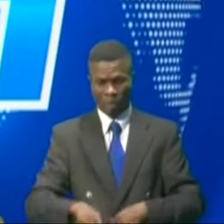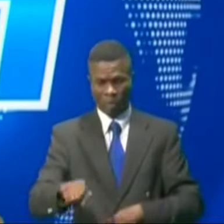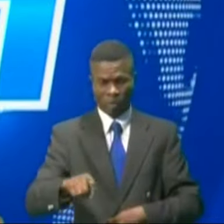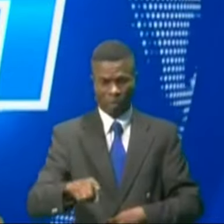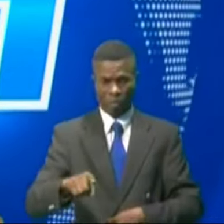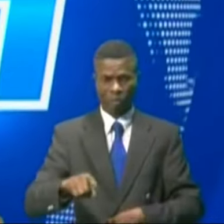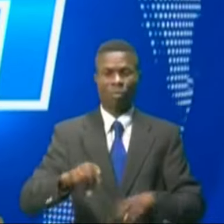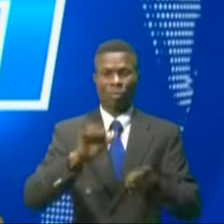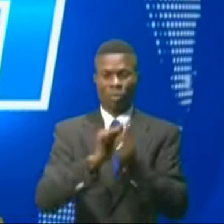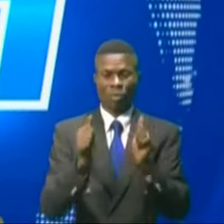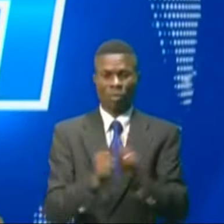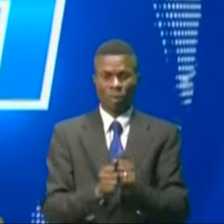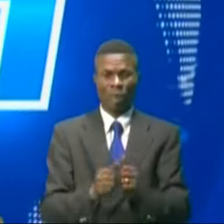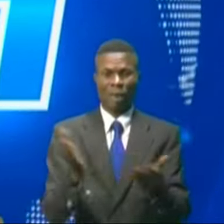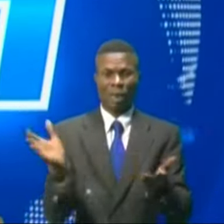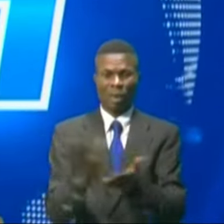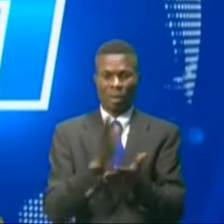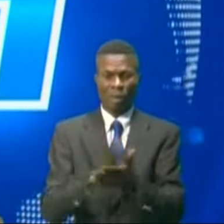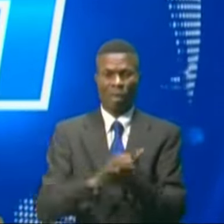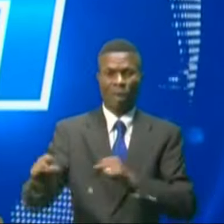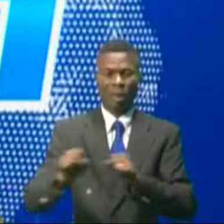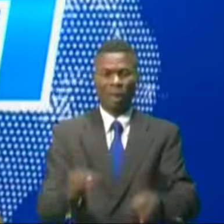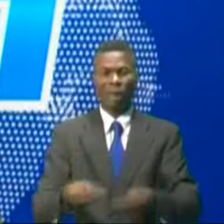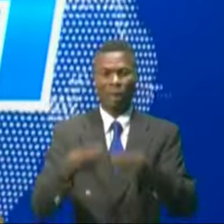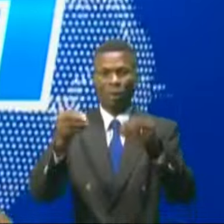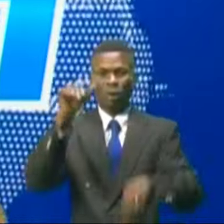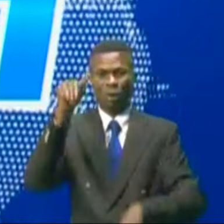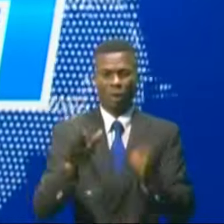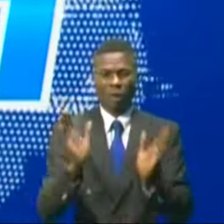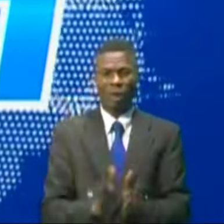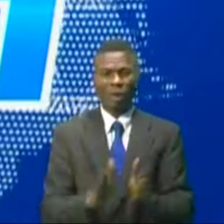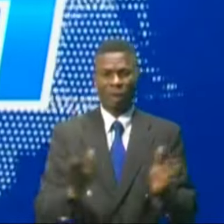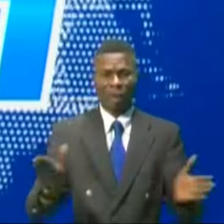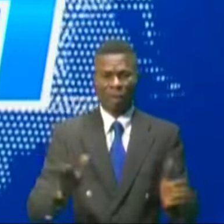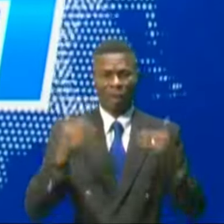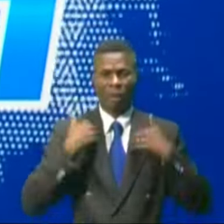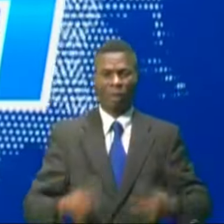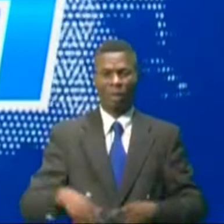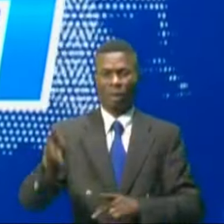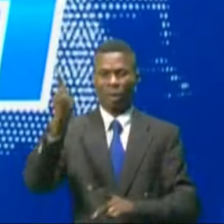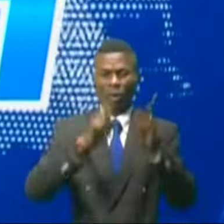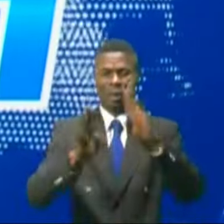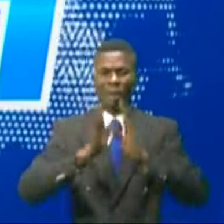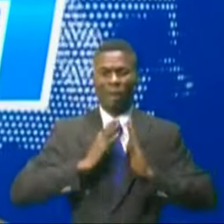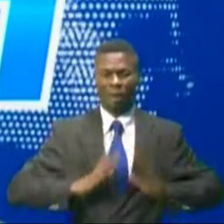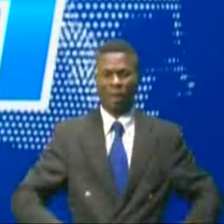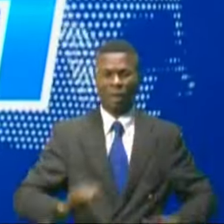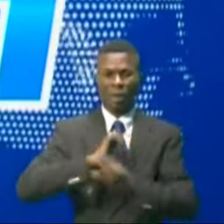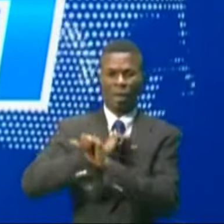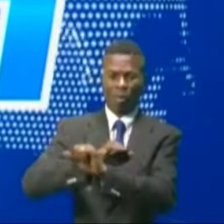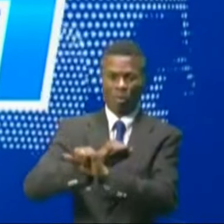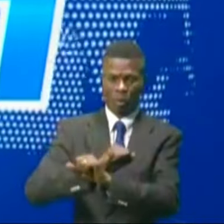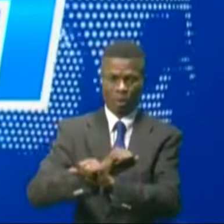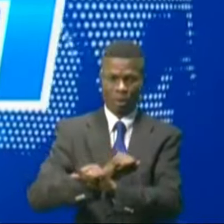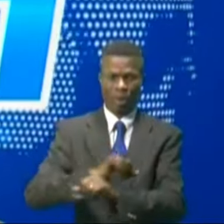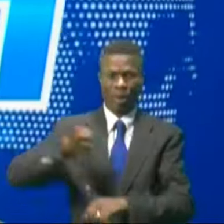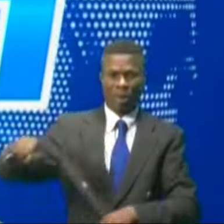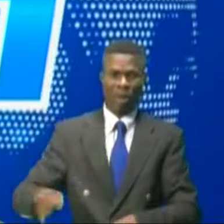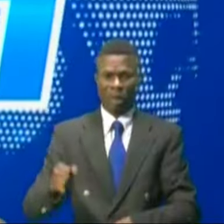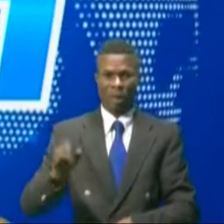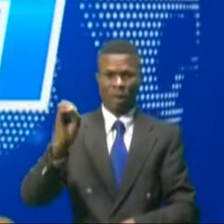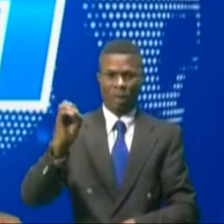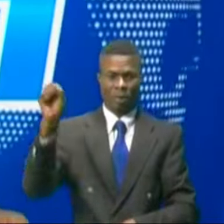mal contenant des ITEM ont été remis par les secrétaires généraux à la santé publique et hygiène et prévention, Josué